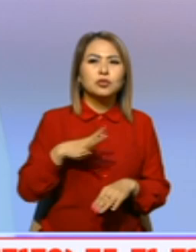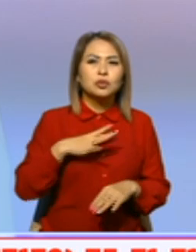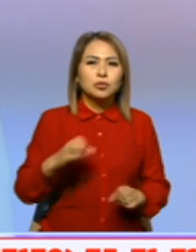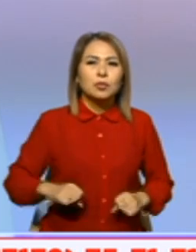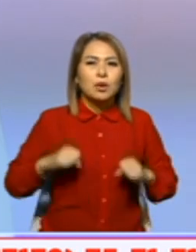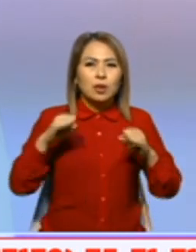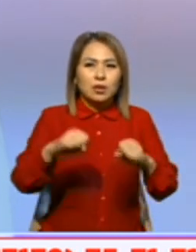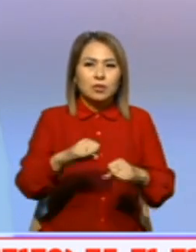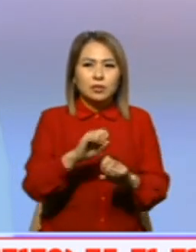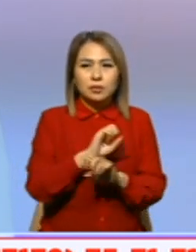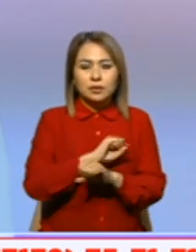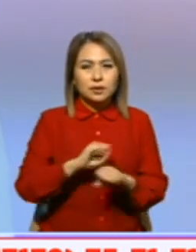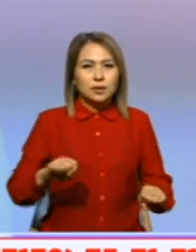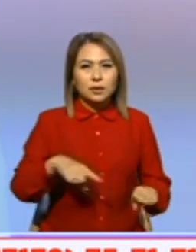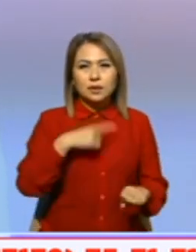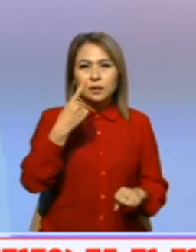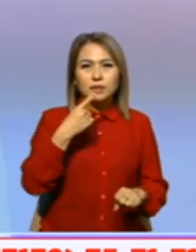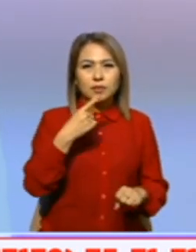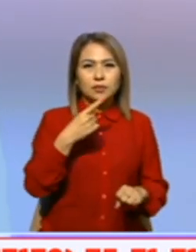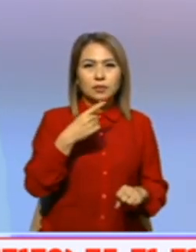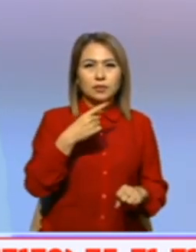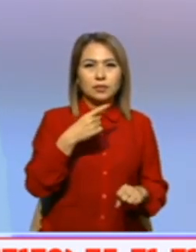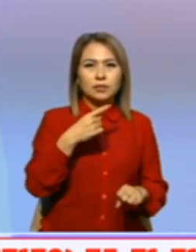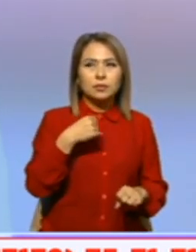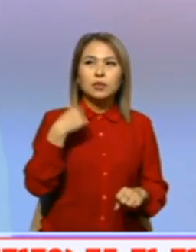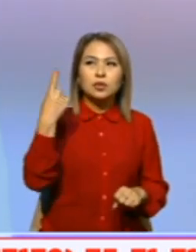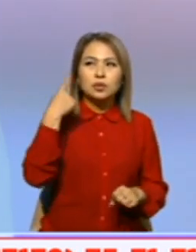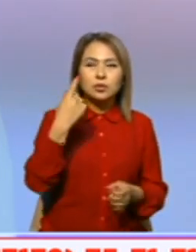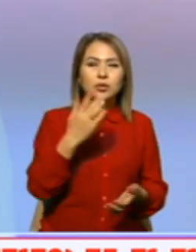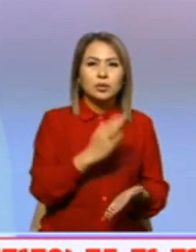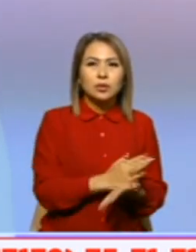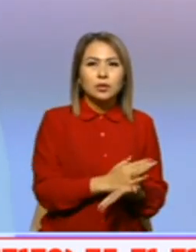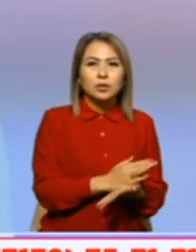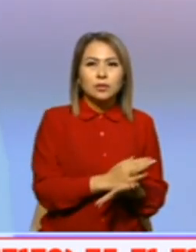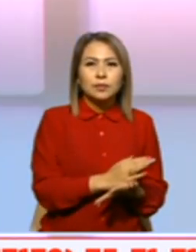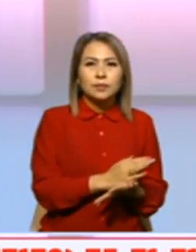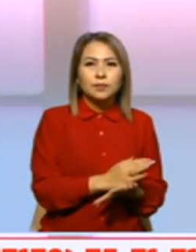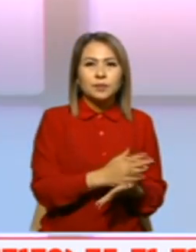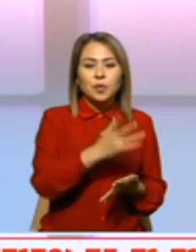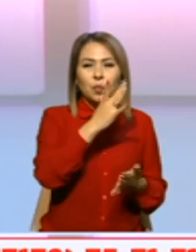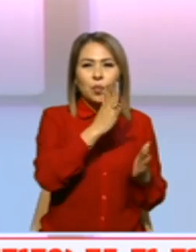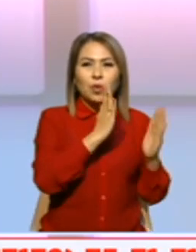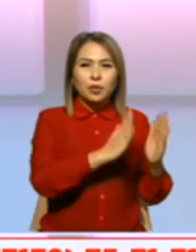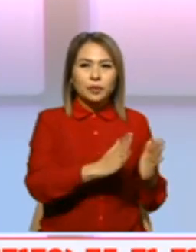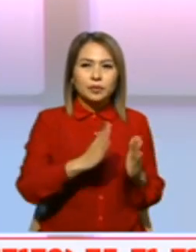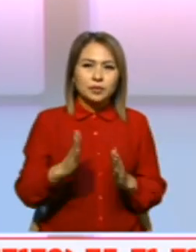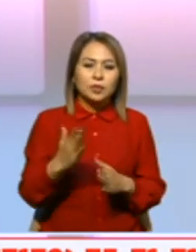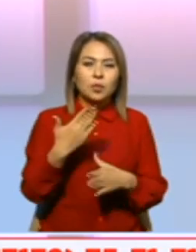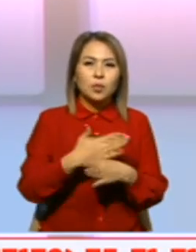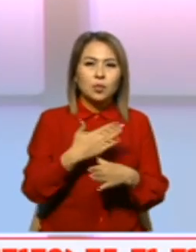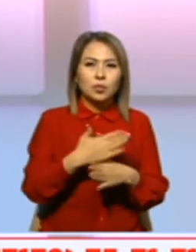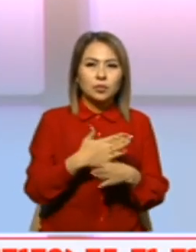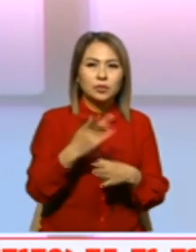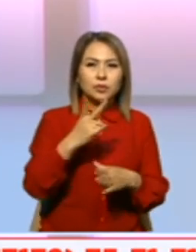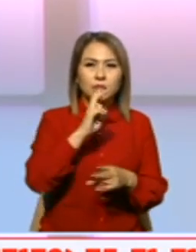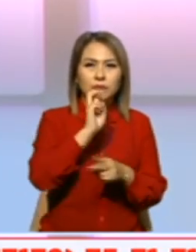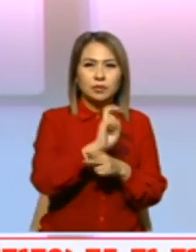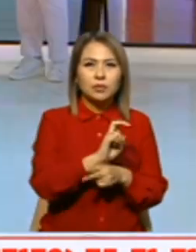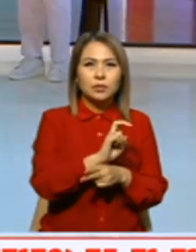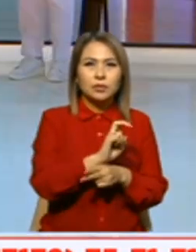барам деген сөздер болмау керек. Иә, ондай сөздер естідік қой. Сондықтан уақытысында дәрігердің көмегіне жүгіну